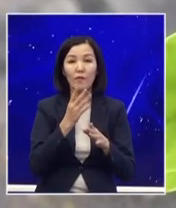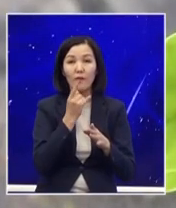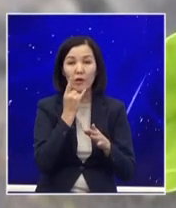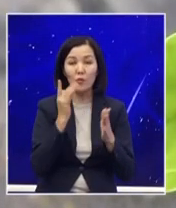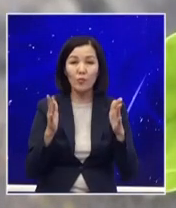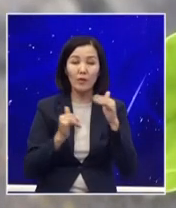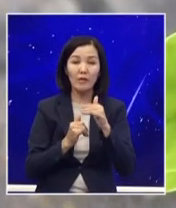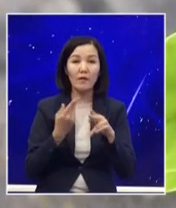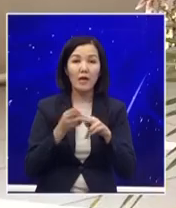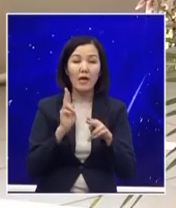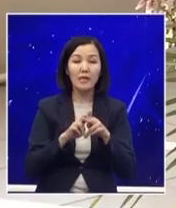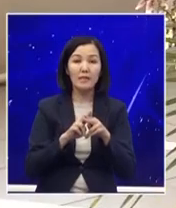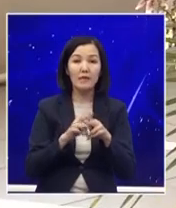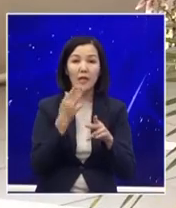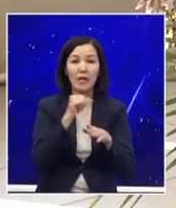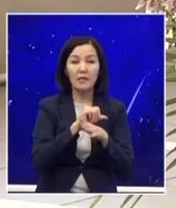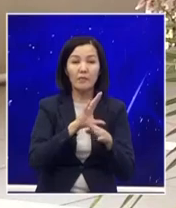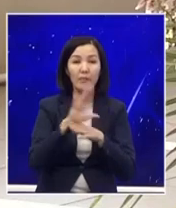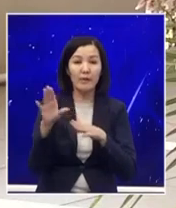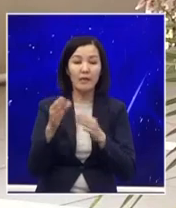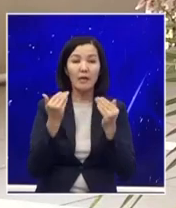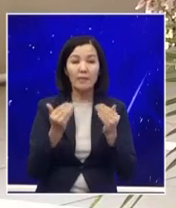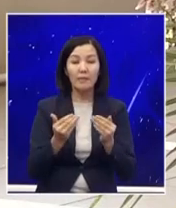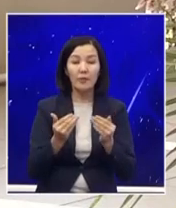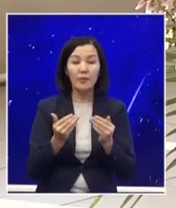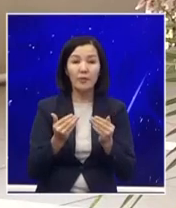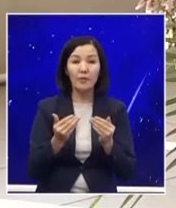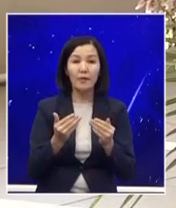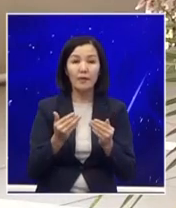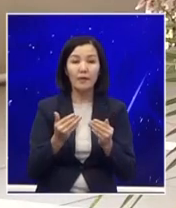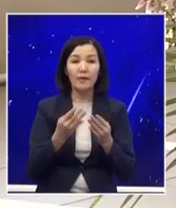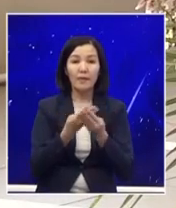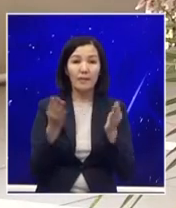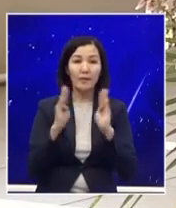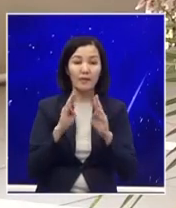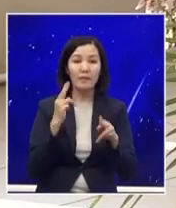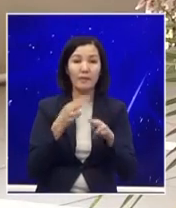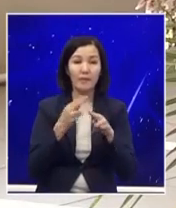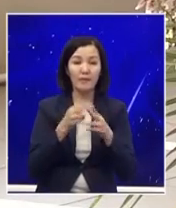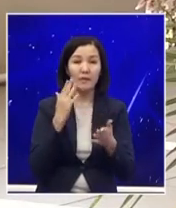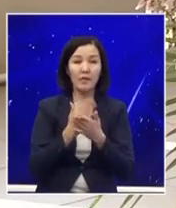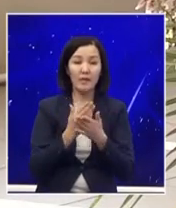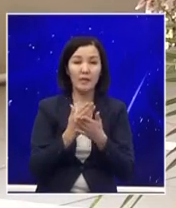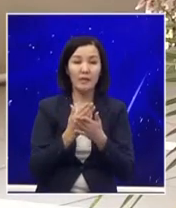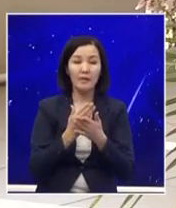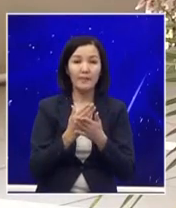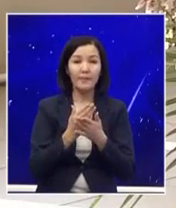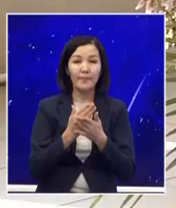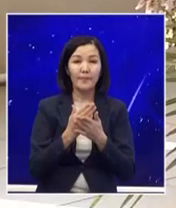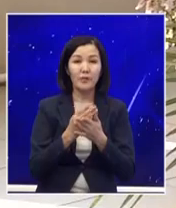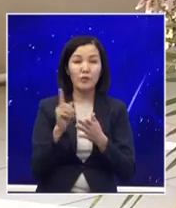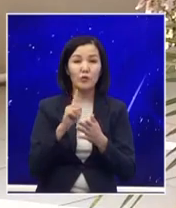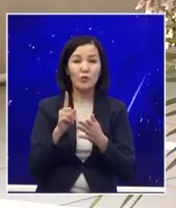основная продукция идет на экспорт. Но при этом пандемия повлияла в положительную сторону в том плане, что